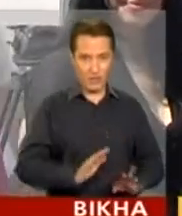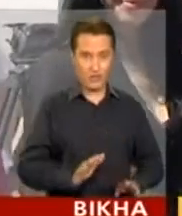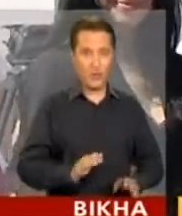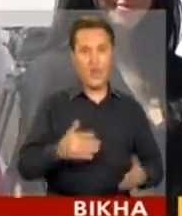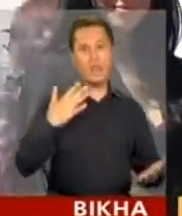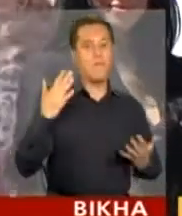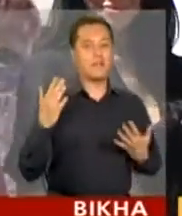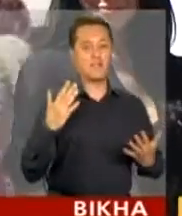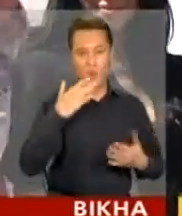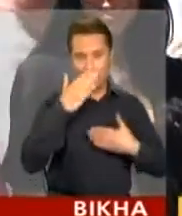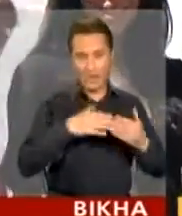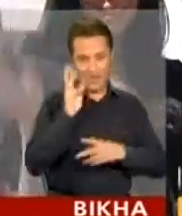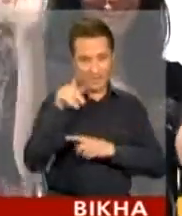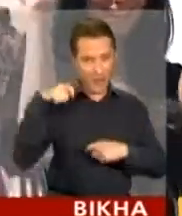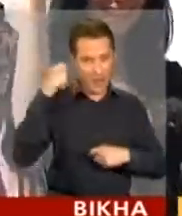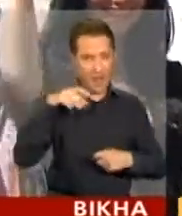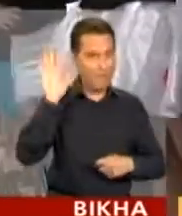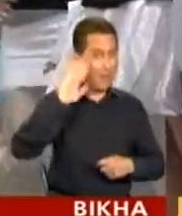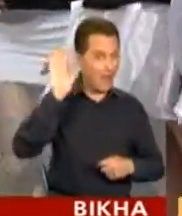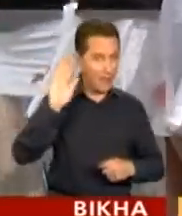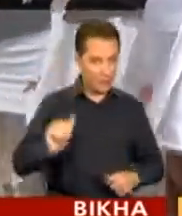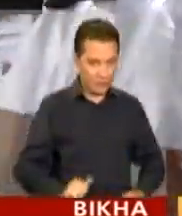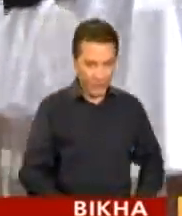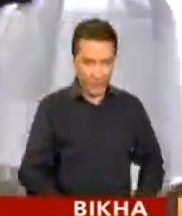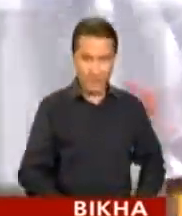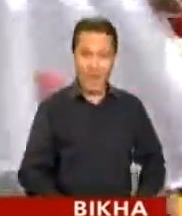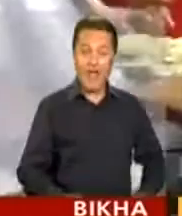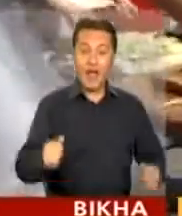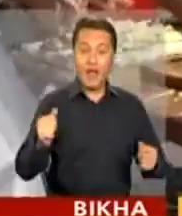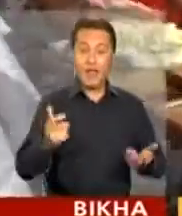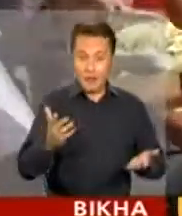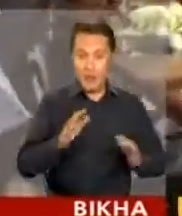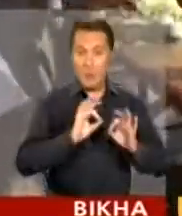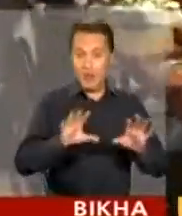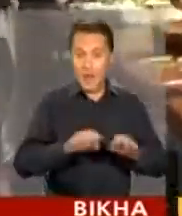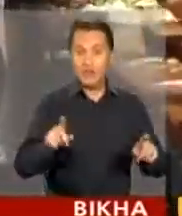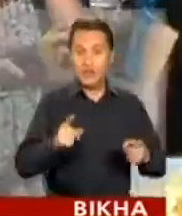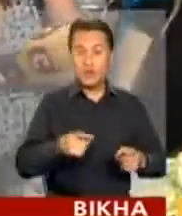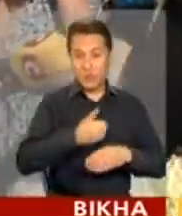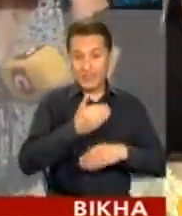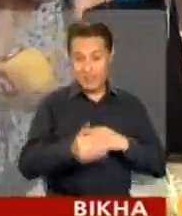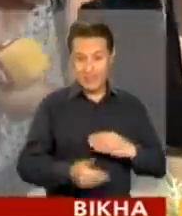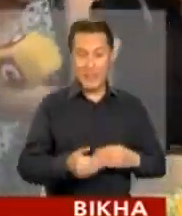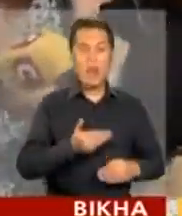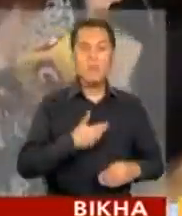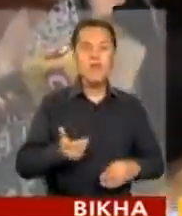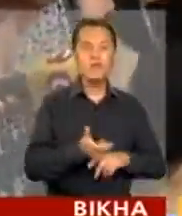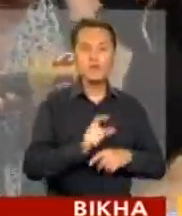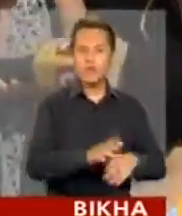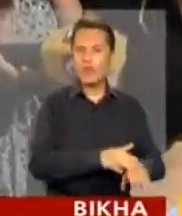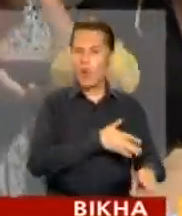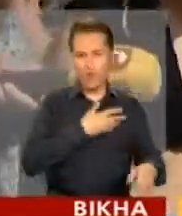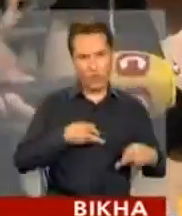відеокамер. Помахаємо ручкою. Помахаємо ручкою. Гуртом стають до роботи і пояснюють, чому запізнилися. Ми дуже довго